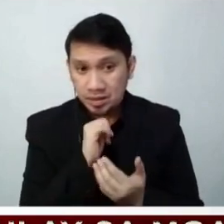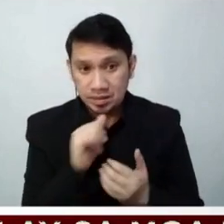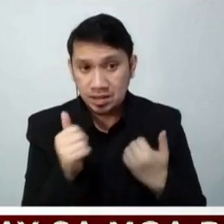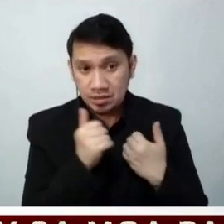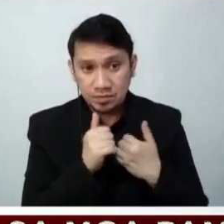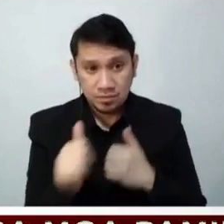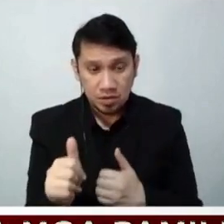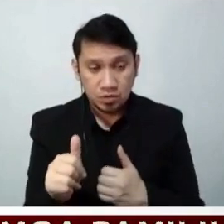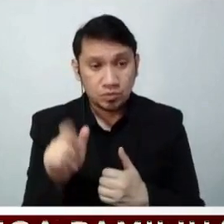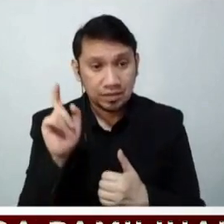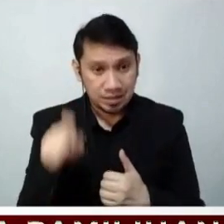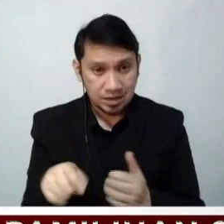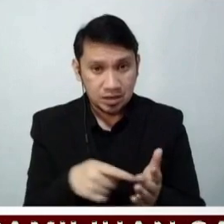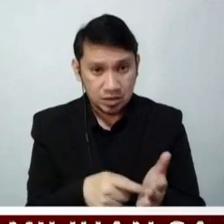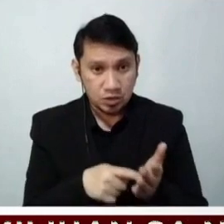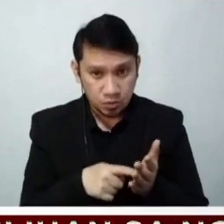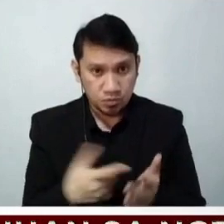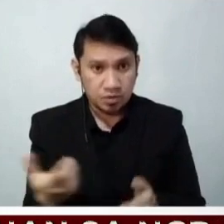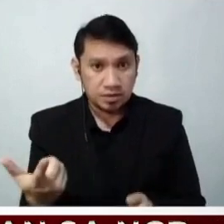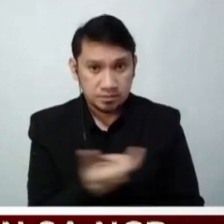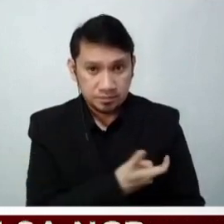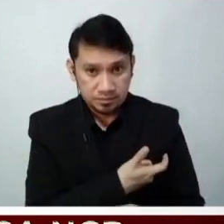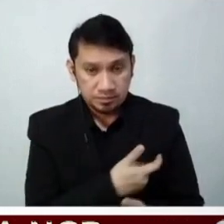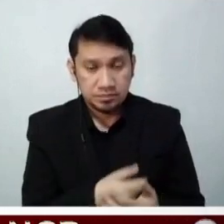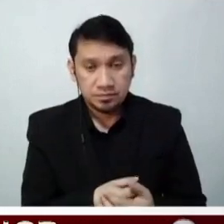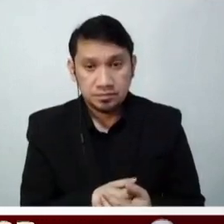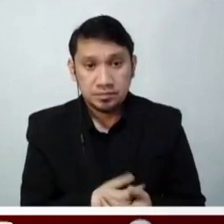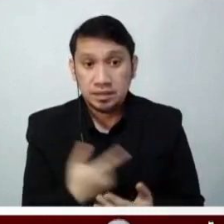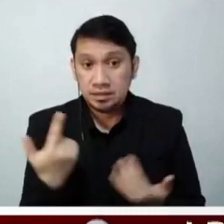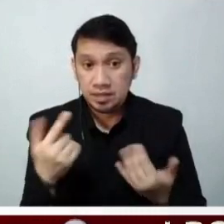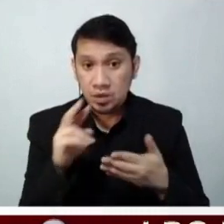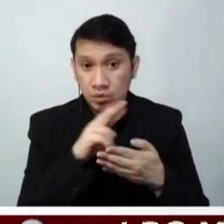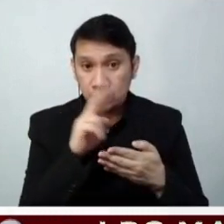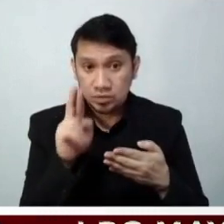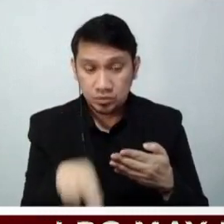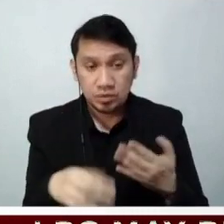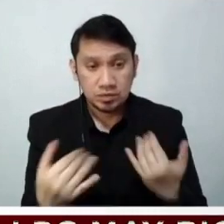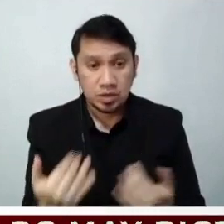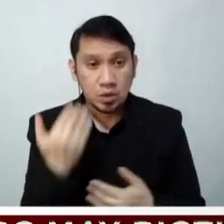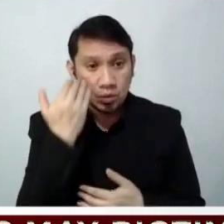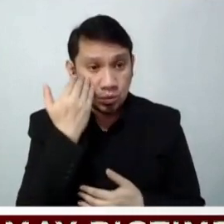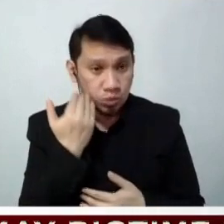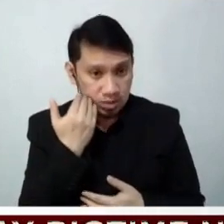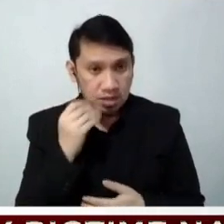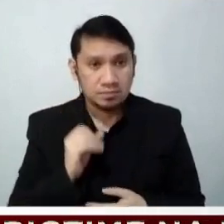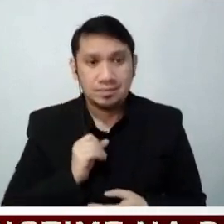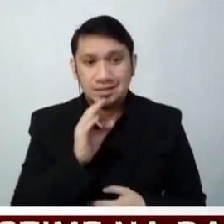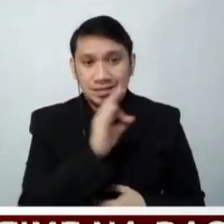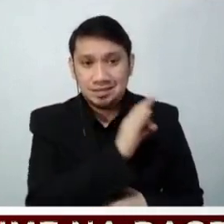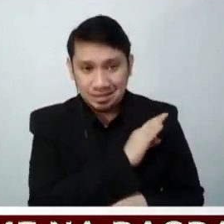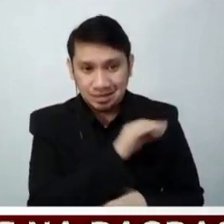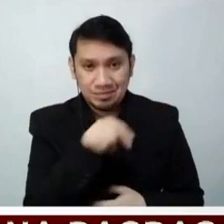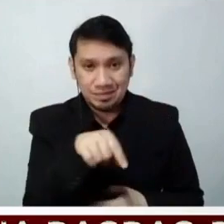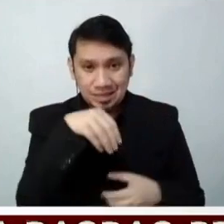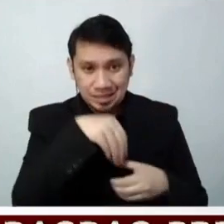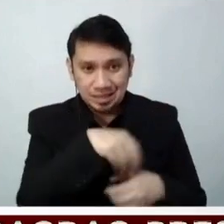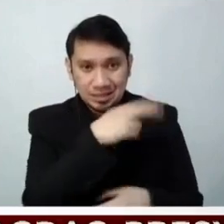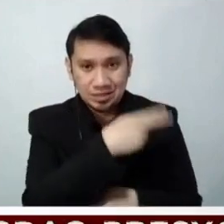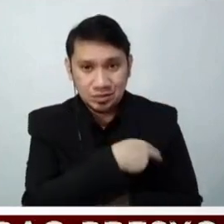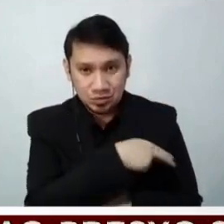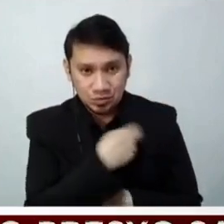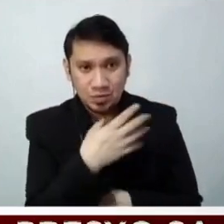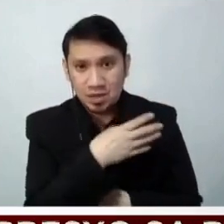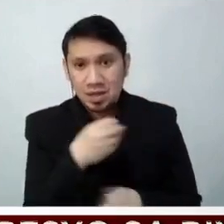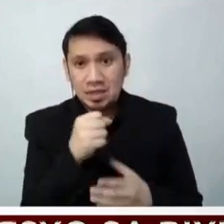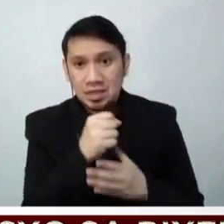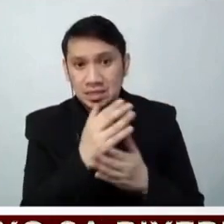na magpabakuna kontra COVID-19. Ang resulta, kulang ang mga tauhan sa mga ospital at ipinagpaliban ng ilang